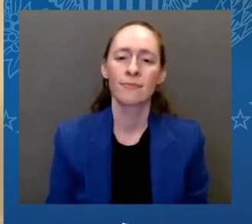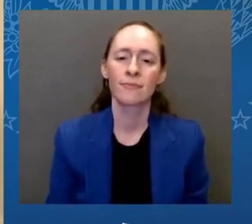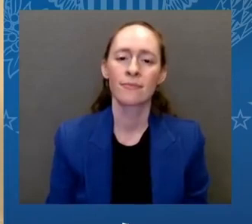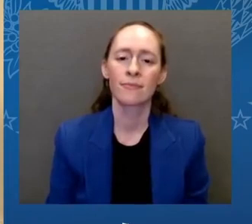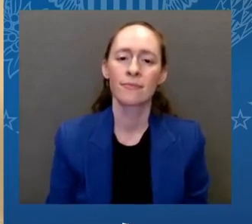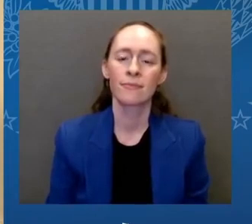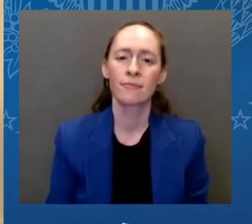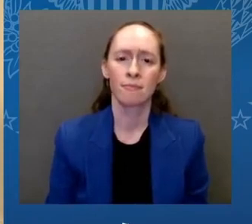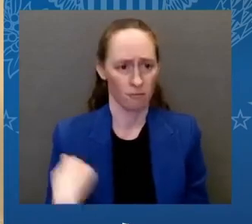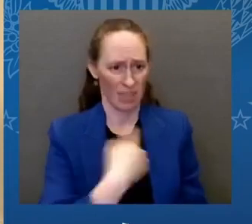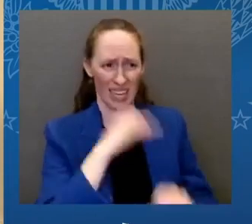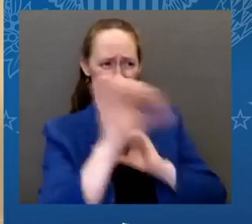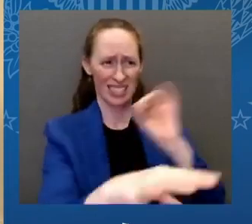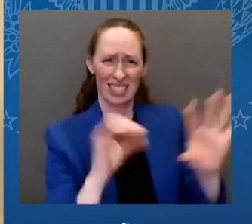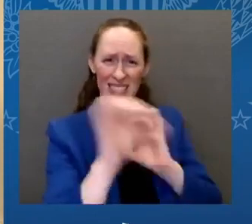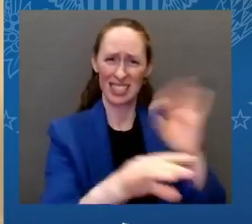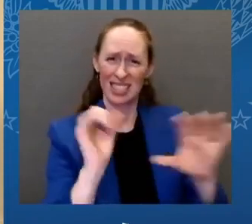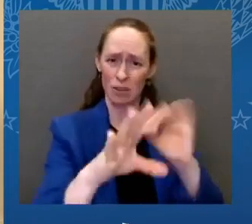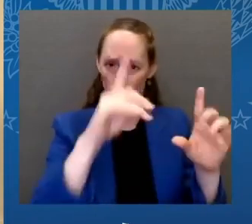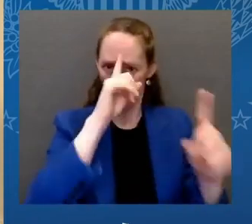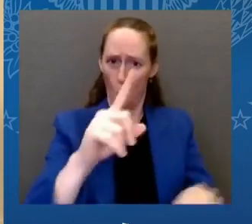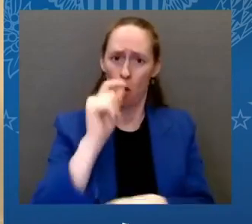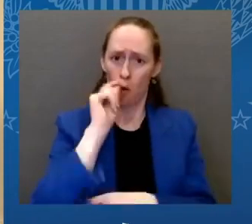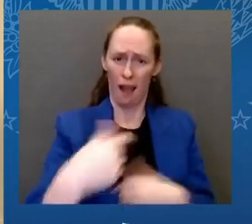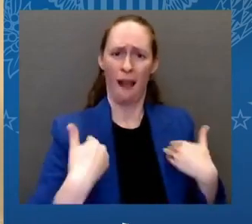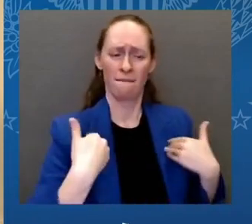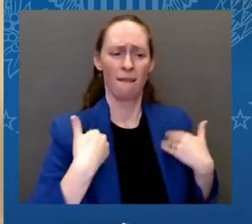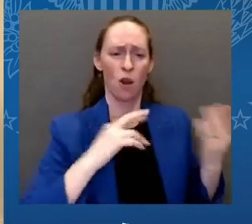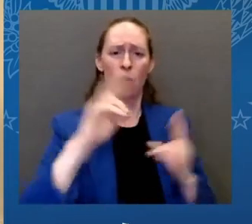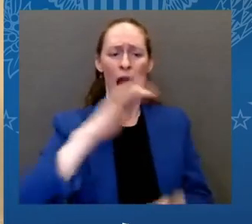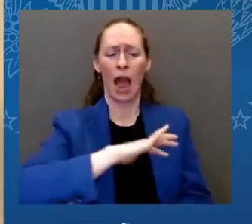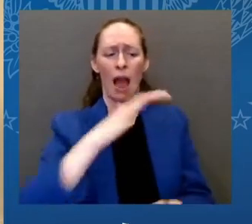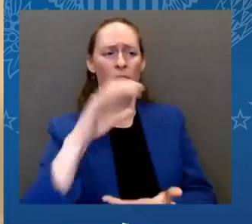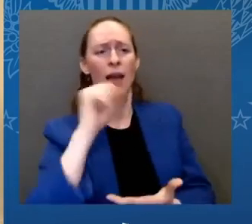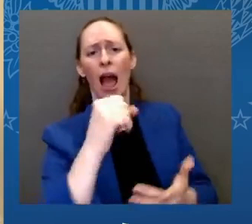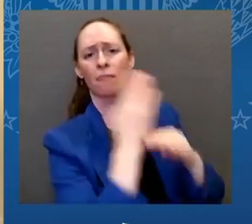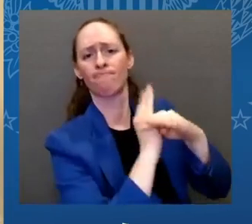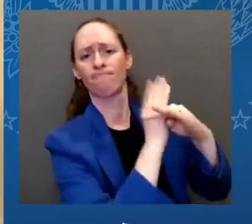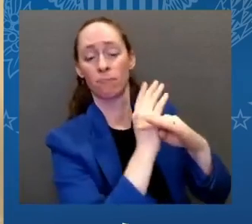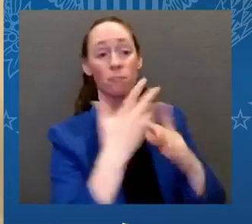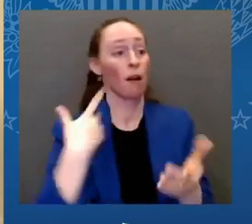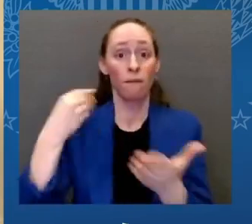протиповітряної оборони, і разом ми надали Україні